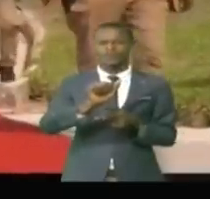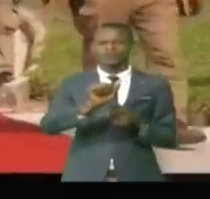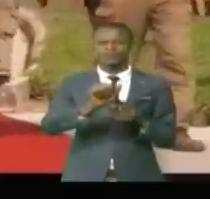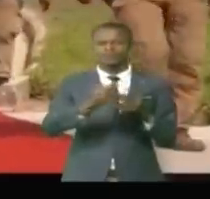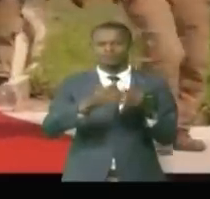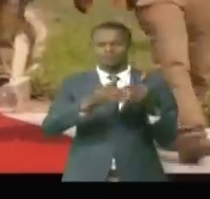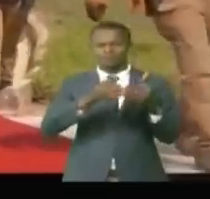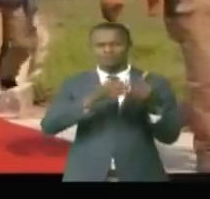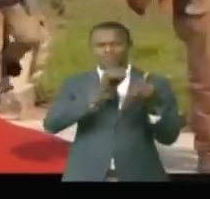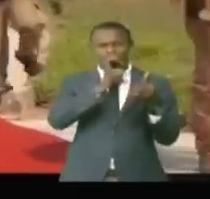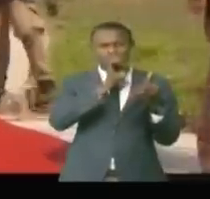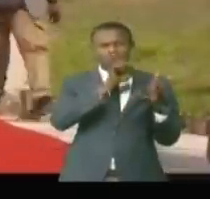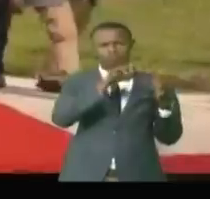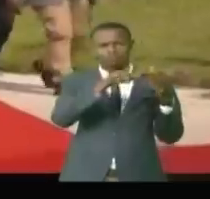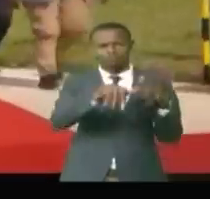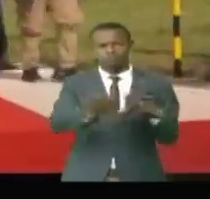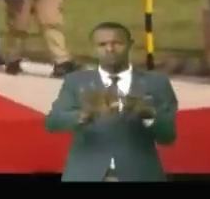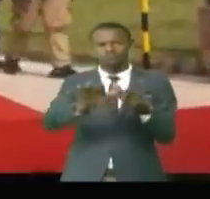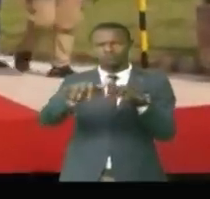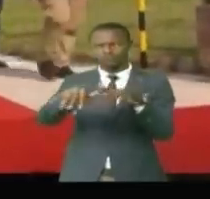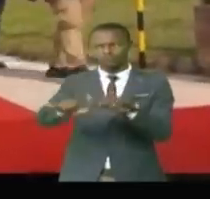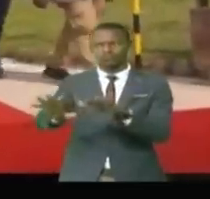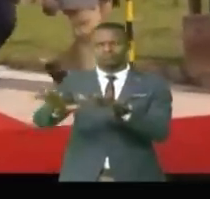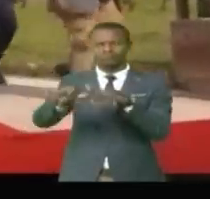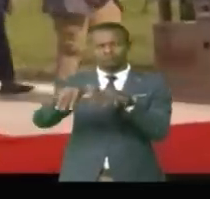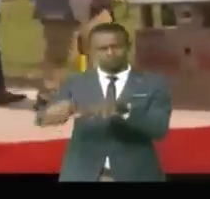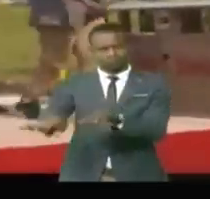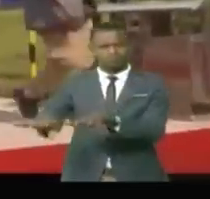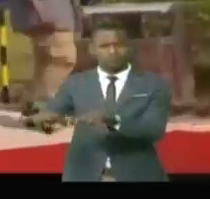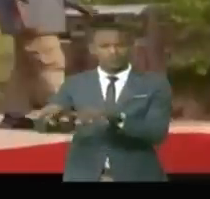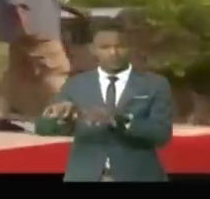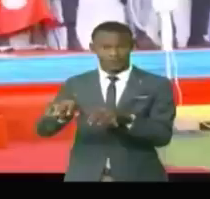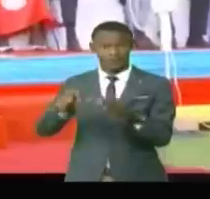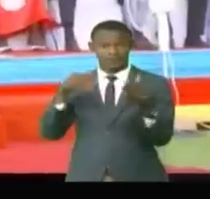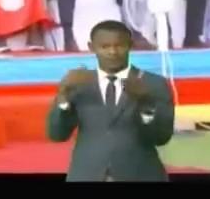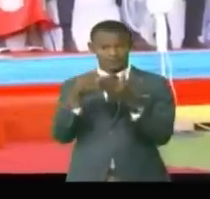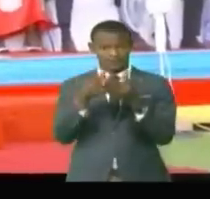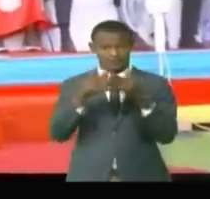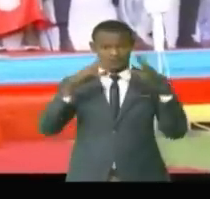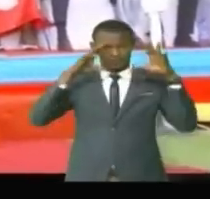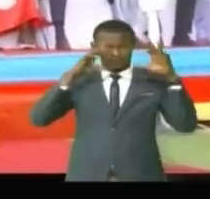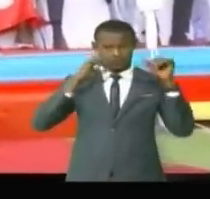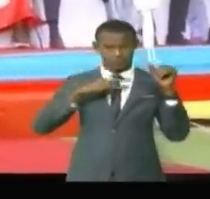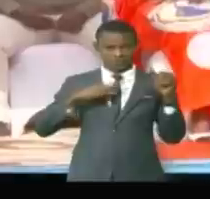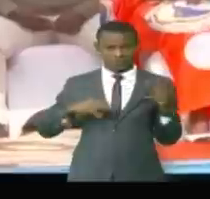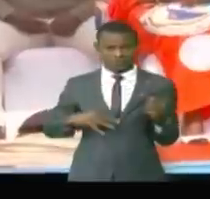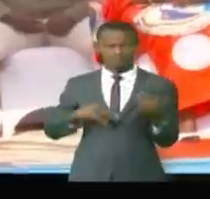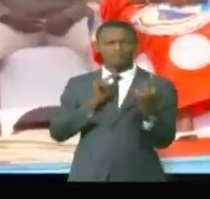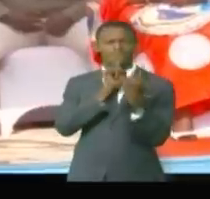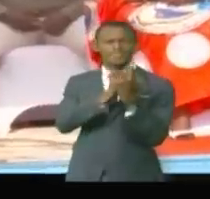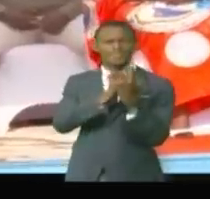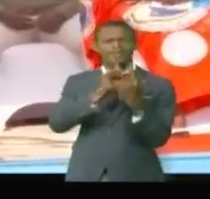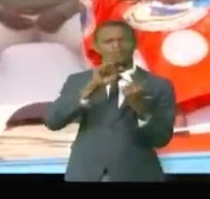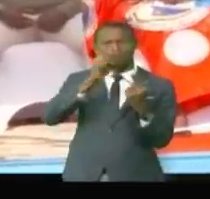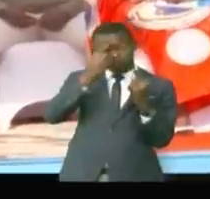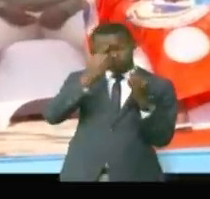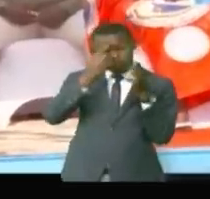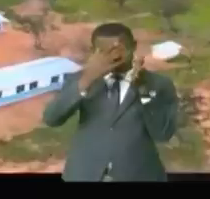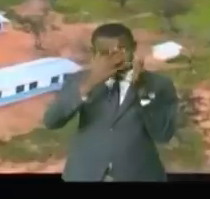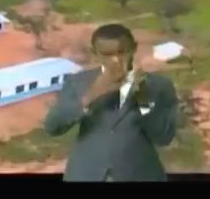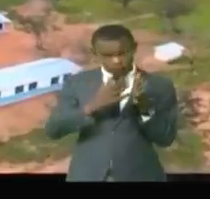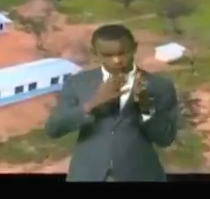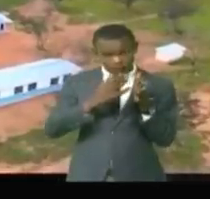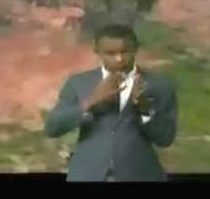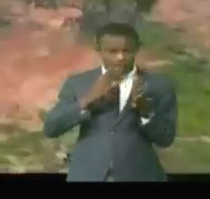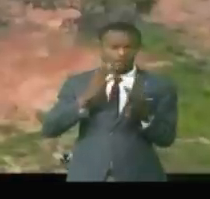de bienvenue, a exprimé sa gratitude au chef de l'État pour la matérialisation du projet de la centrale hydroélectrique de